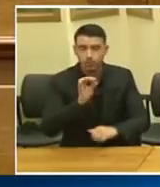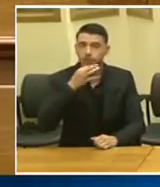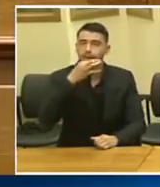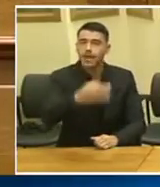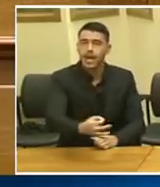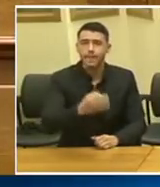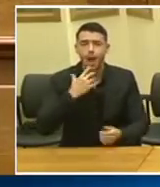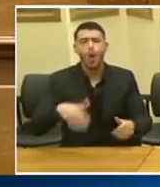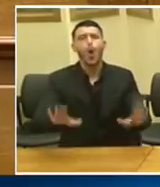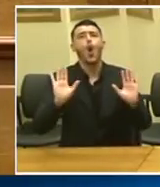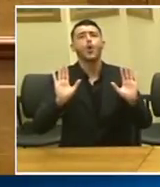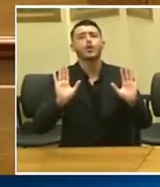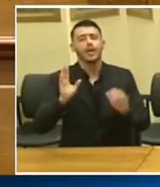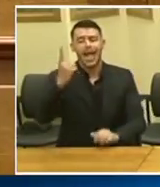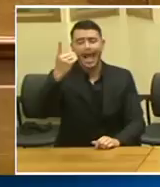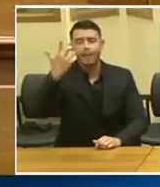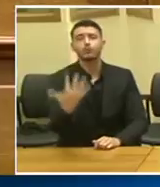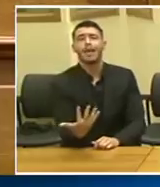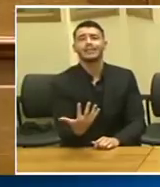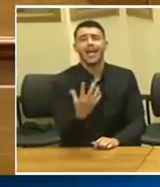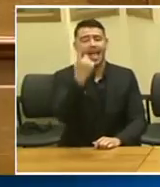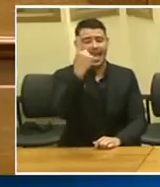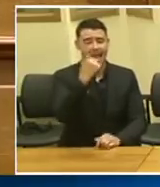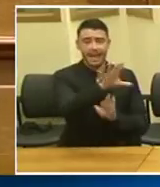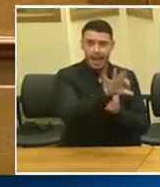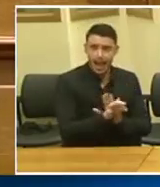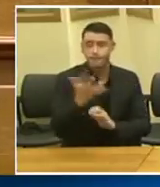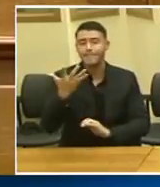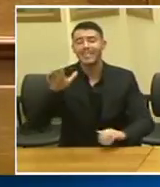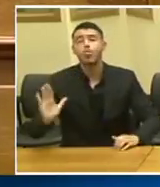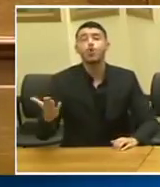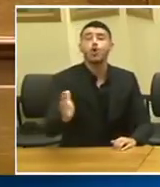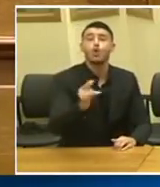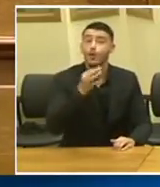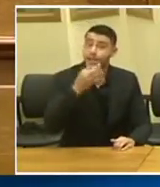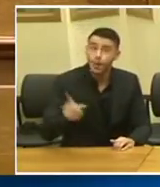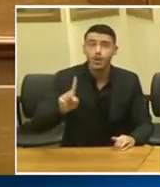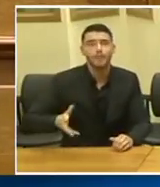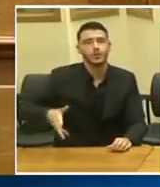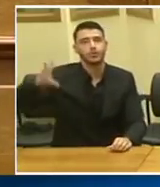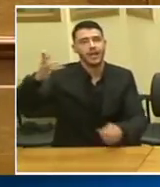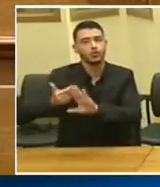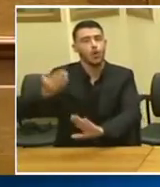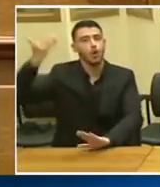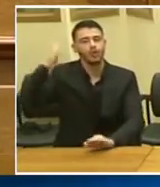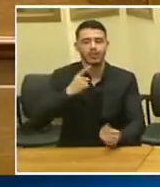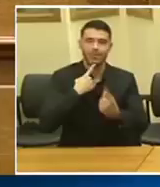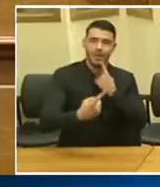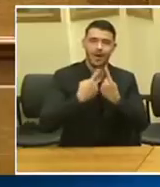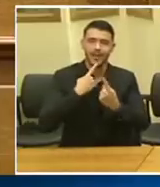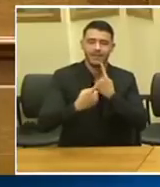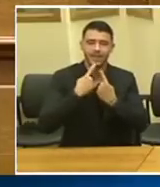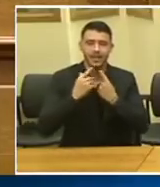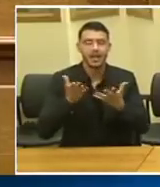θεσμοί και λέει όχι, 1:5 στο δημόσιο. Αυτό το πακέτο, αυτό το πρόγραμμα χρειάζεται και εξωτερικό καταναγκασμό